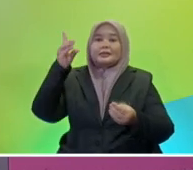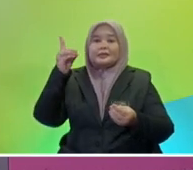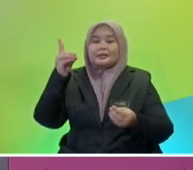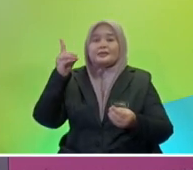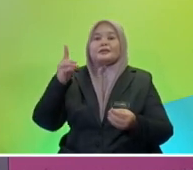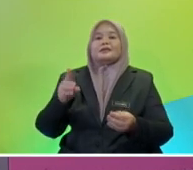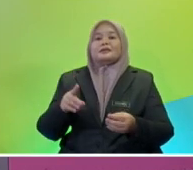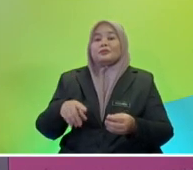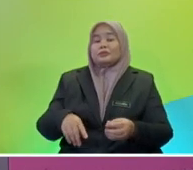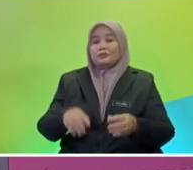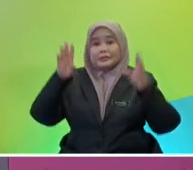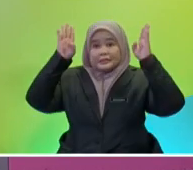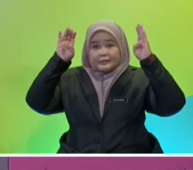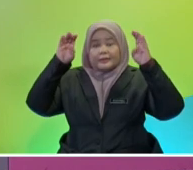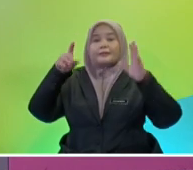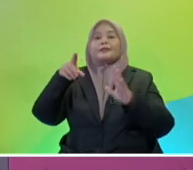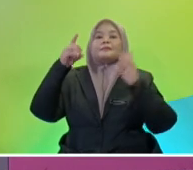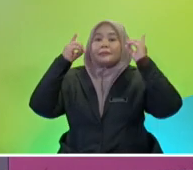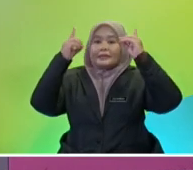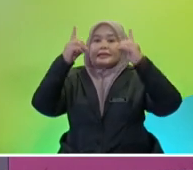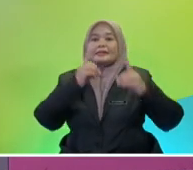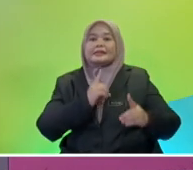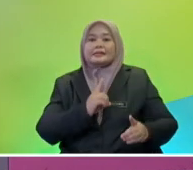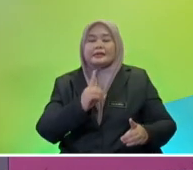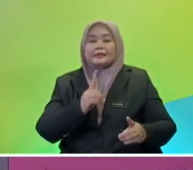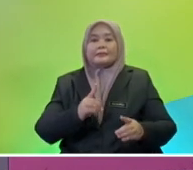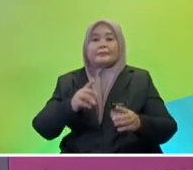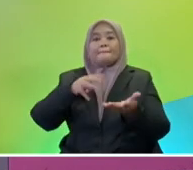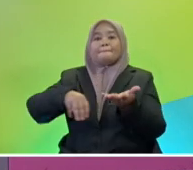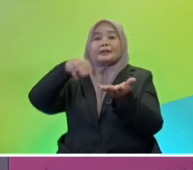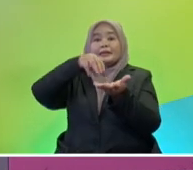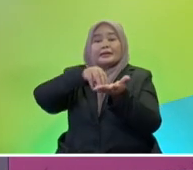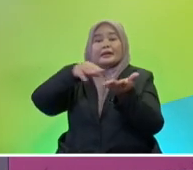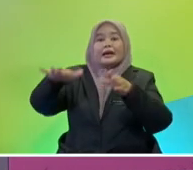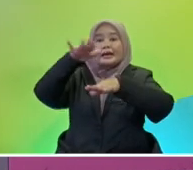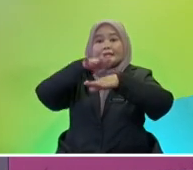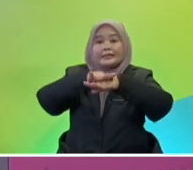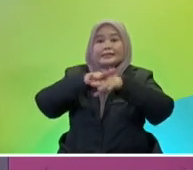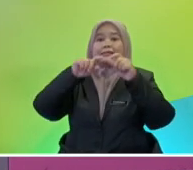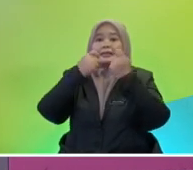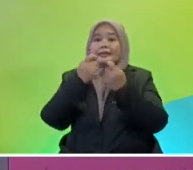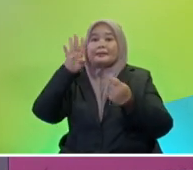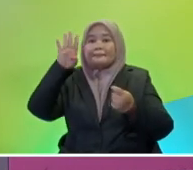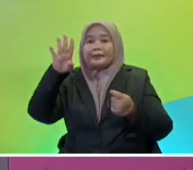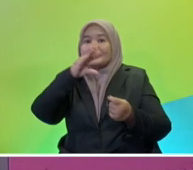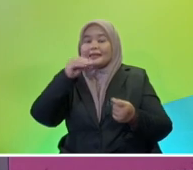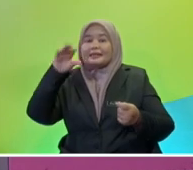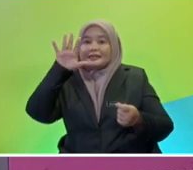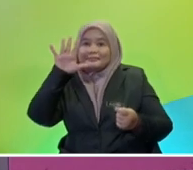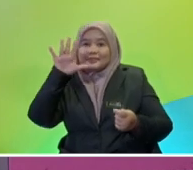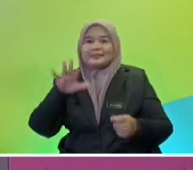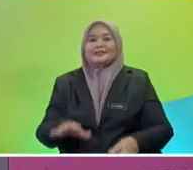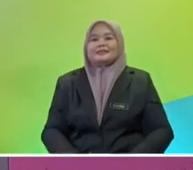bagi motif pelajaran pendidikan Islam Menengah Atas tingkatan 4 dan 5